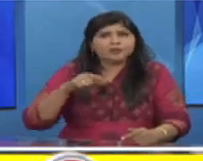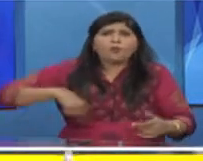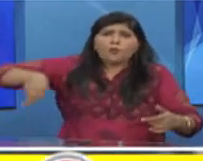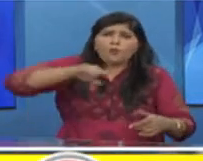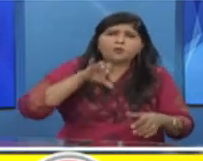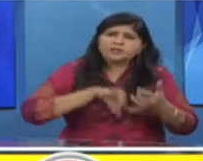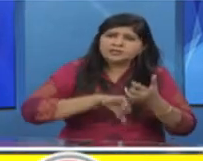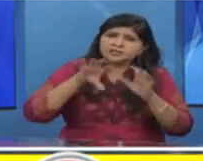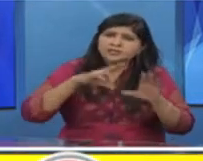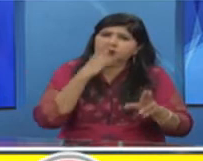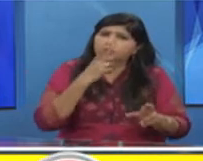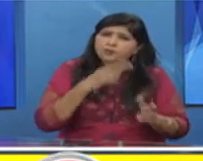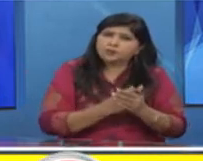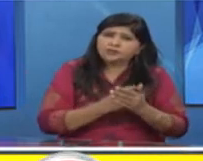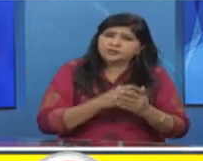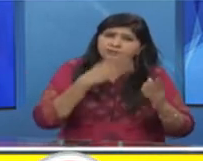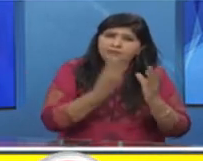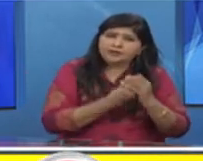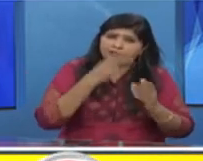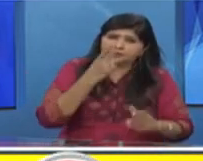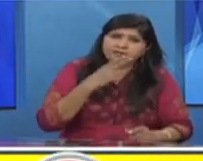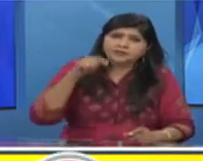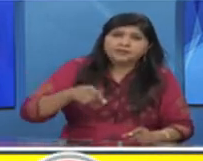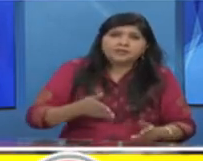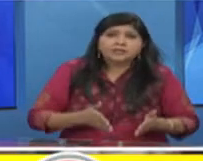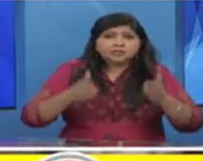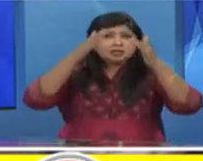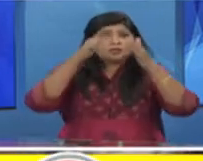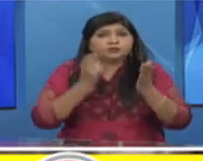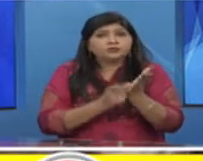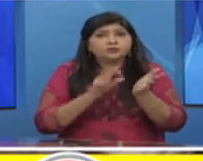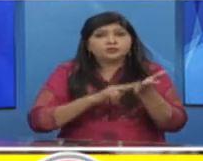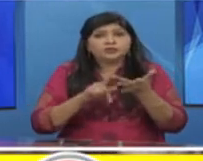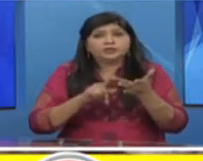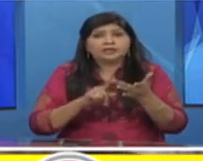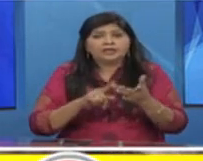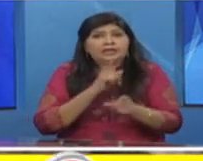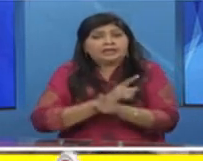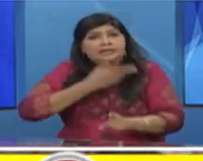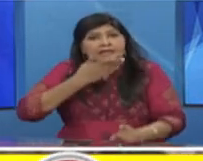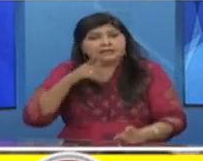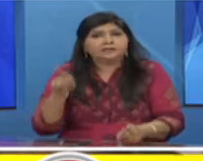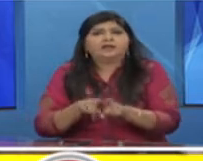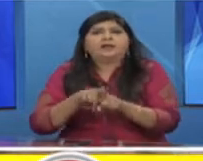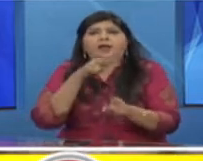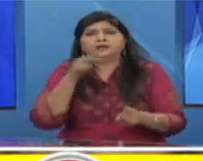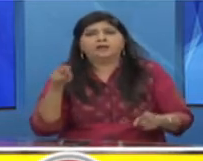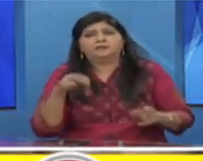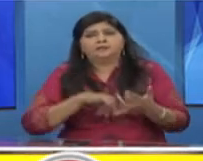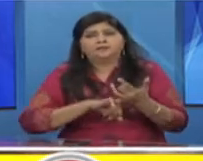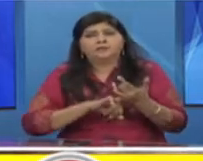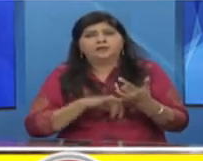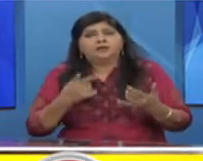लिए, टूरिज्म इंडस्ट्री के लिए ये स्टैच्यू ऑफ यूनिटी एक अध्ययन का विषय हो सकता है। हम सब